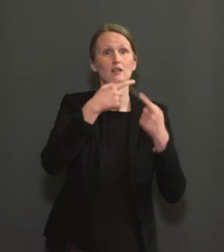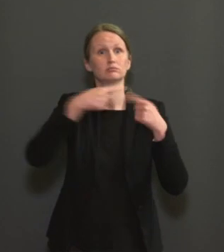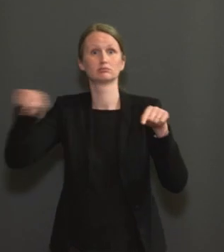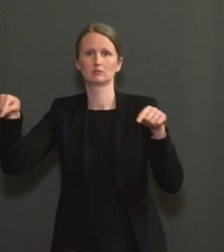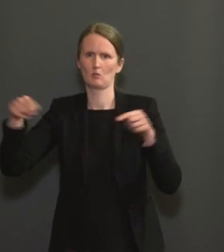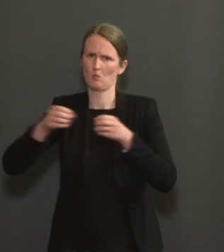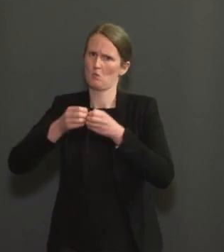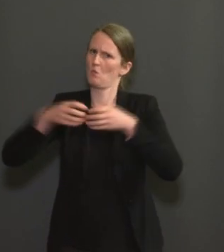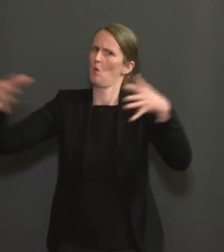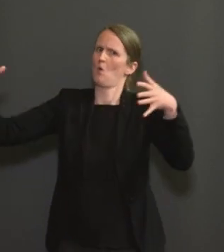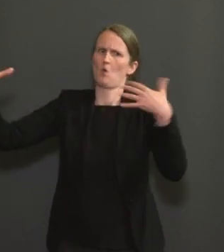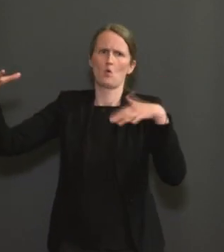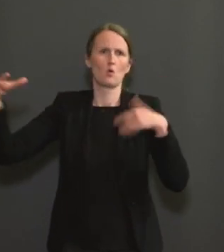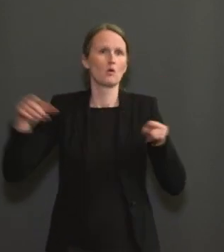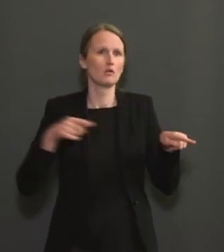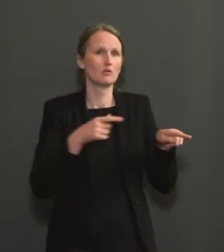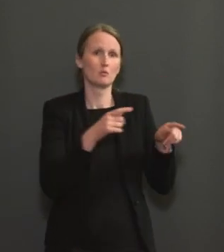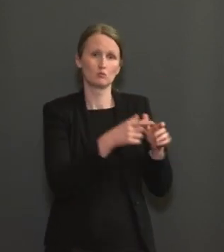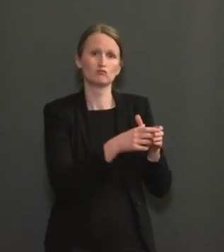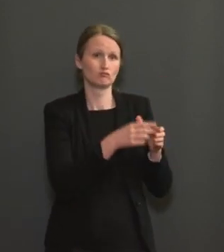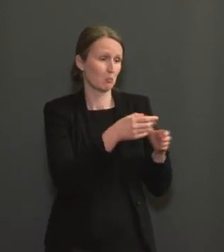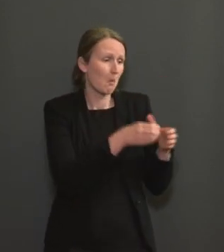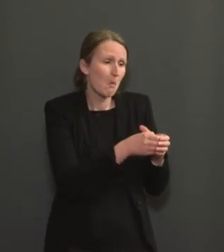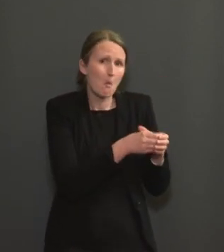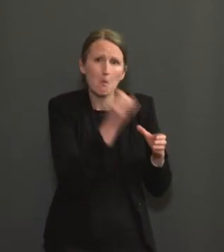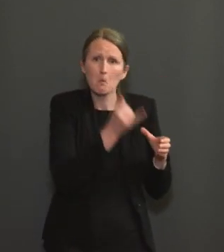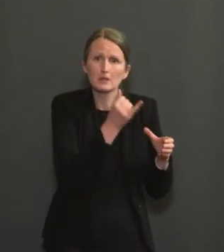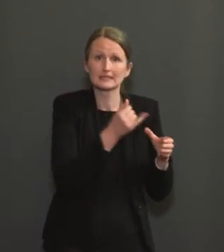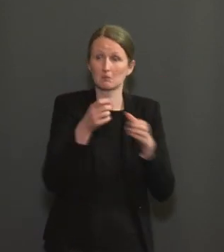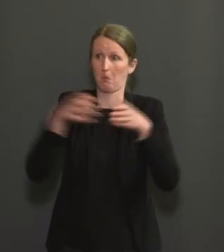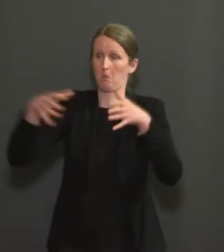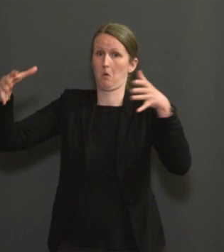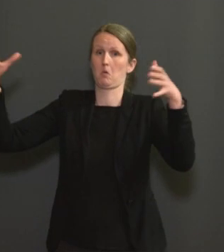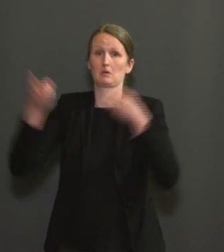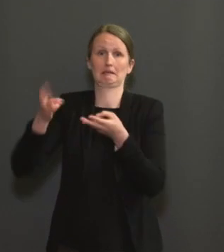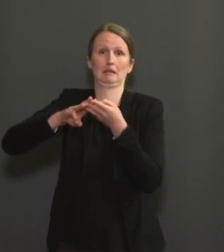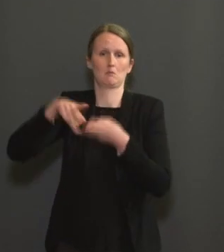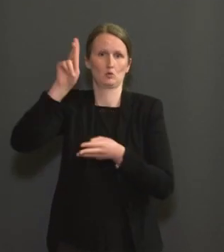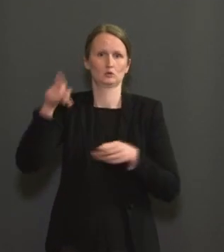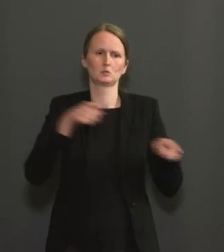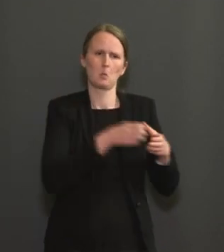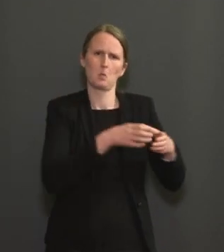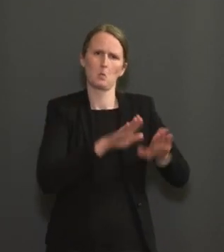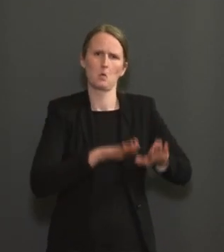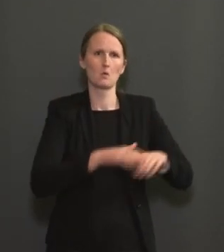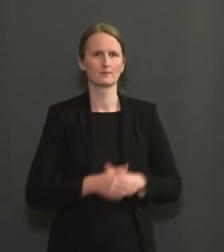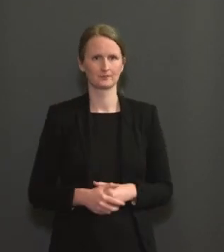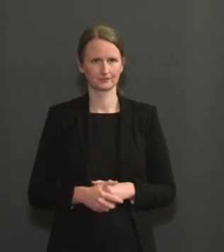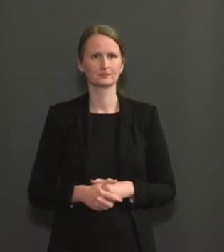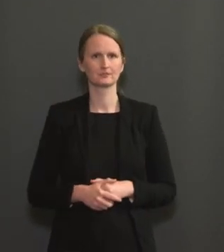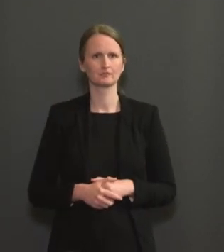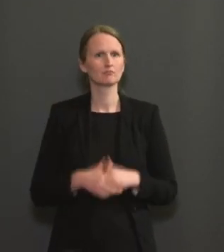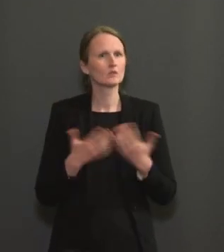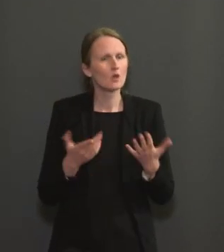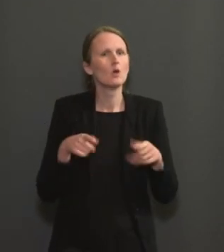dans la population générale. Enfin, si on se fie aux données qui sont celles de l'enseignement en